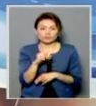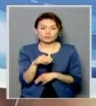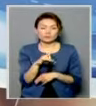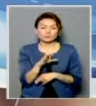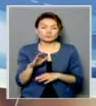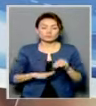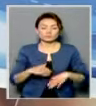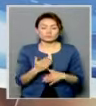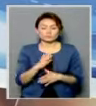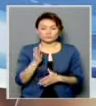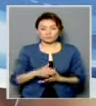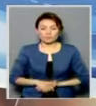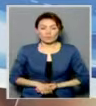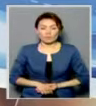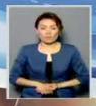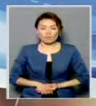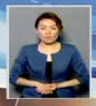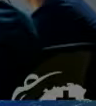стандарт мамандары көмек көрсетеді.